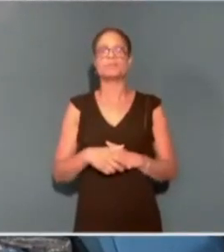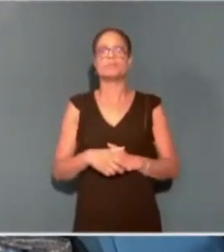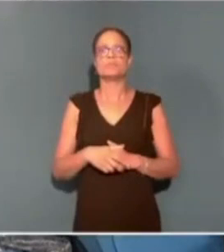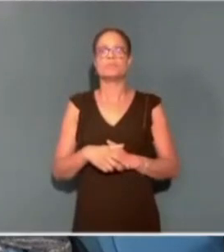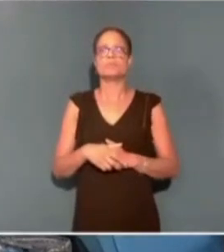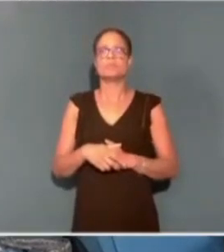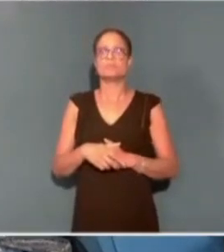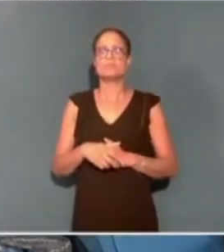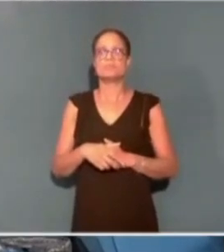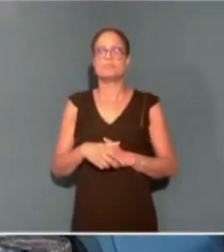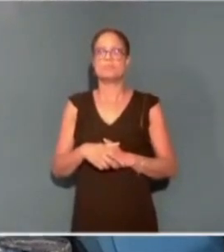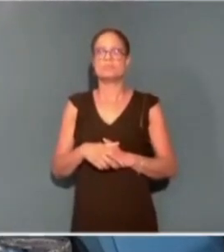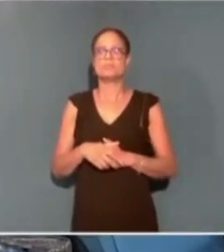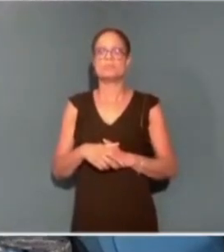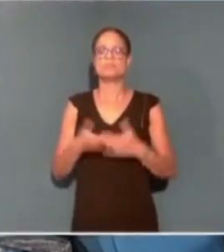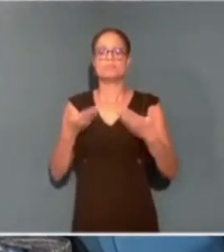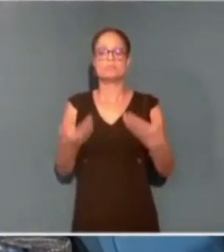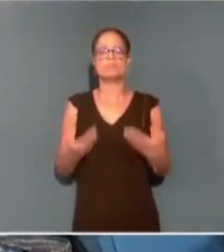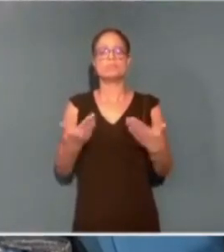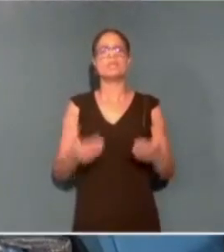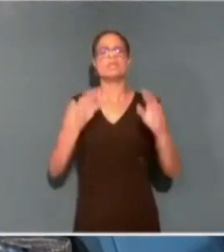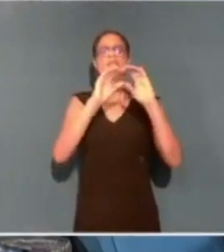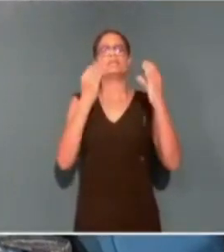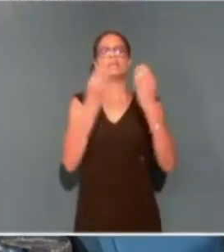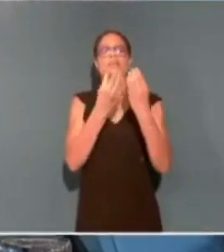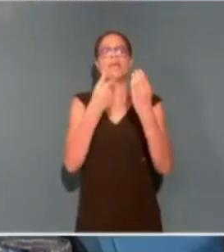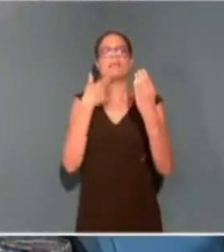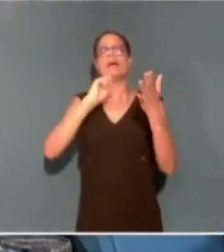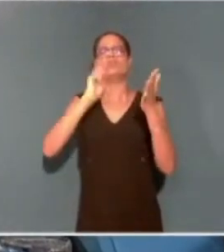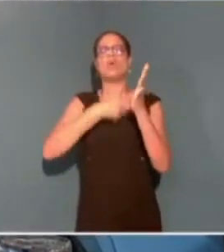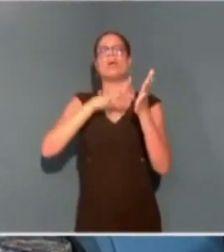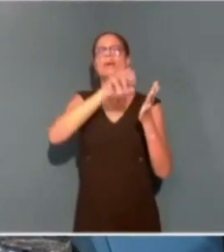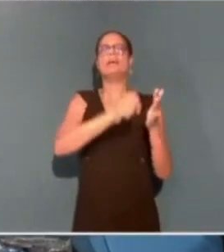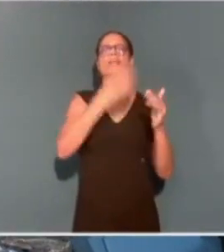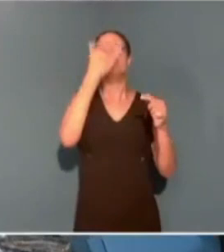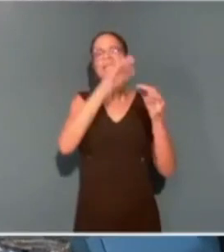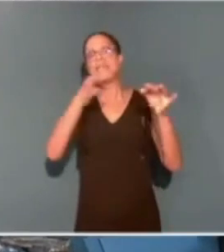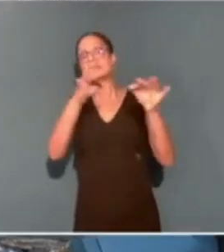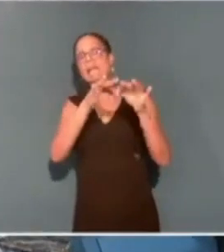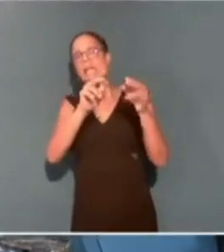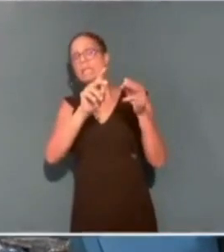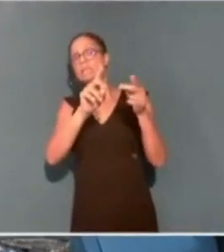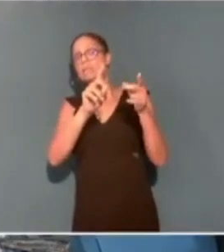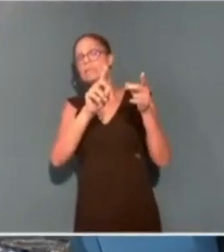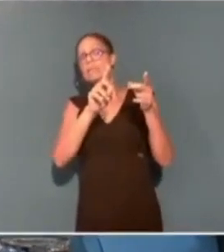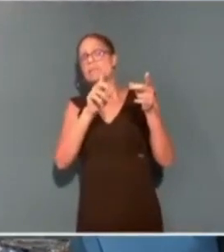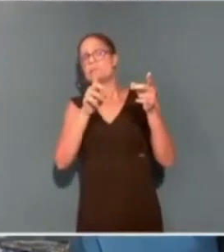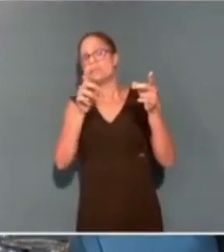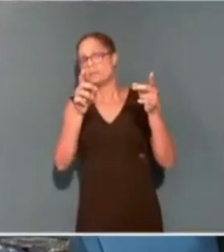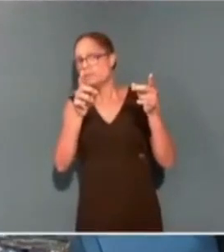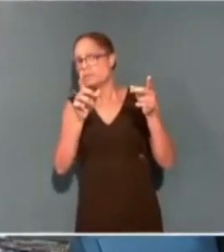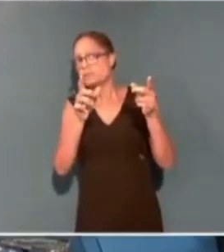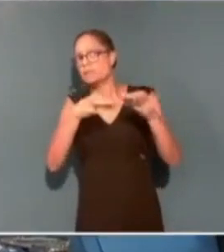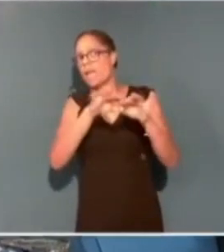Actuellement, la CTM ne dispose pas de droit de préemption si une terre est mise en vente. Les miels en